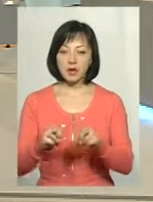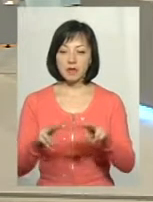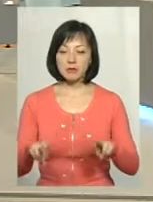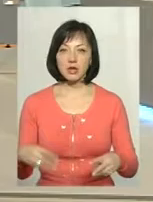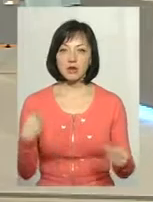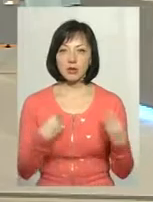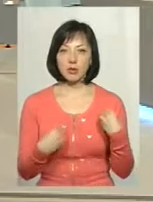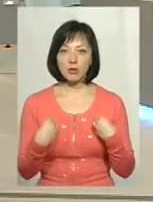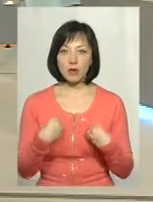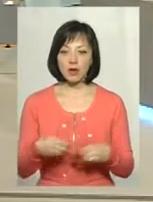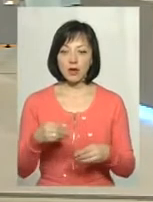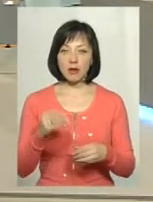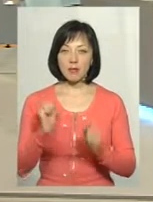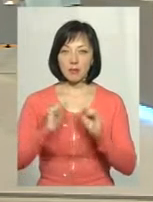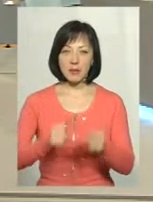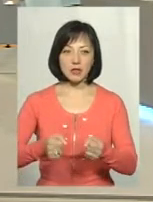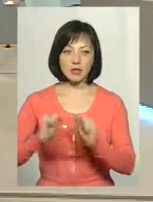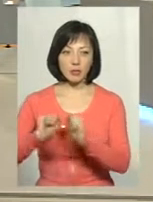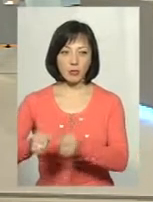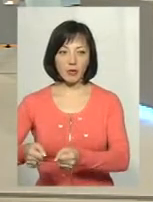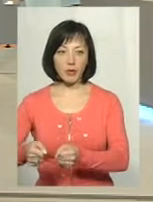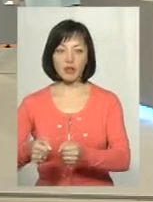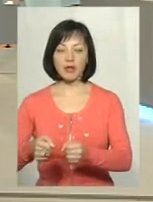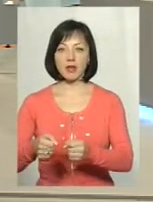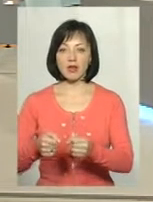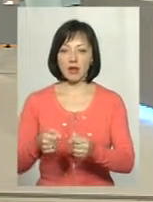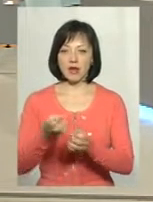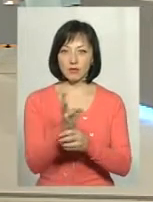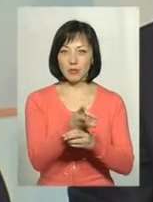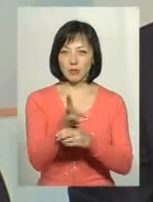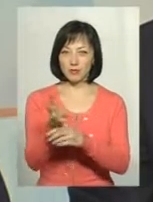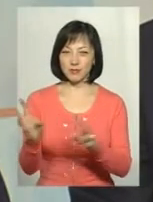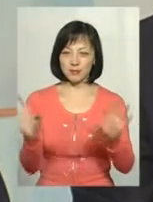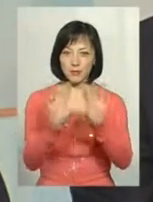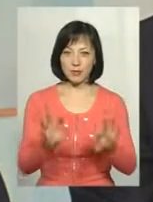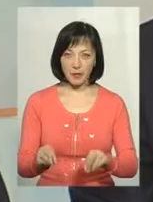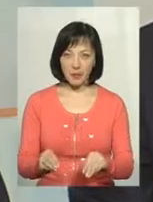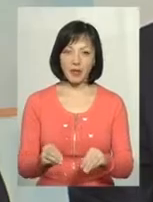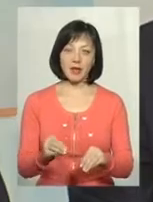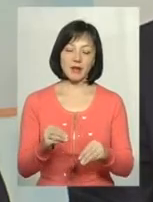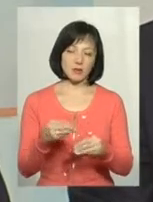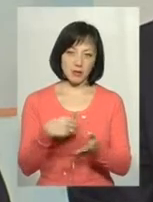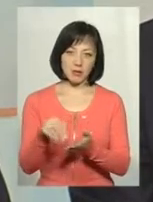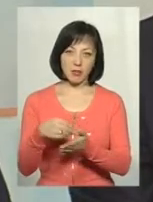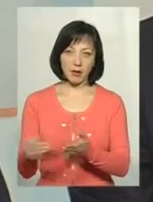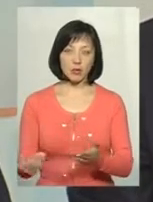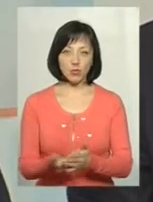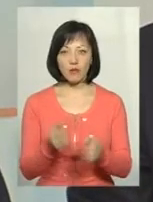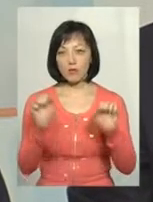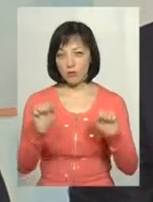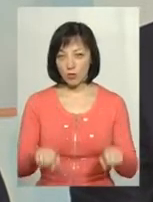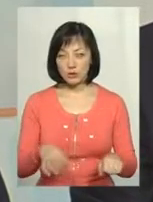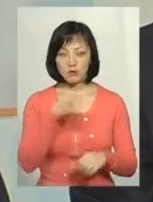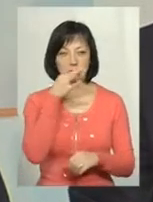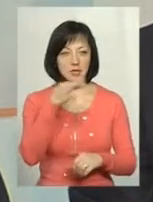новий, бензопили, рукави пожежні, запчастини оновили, придбали, тобто сьогодні ми можемо з